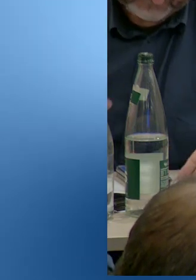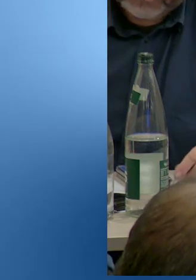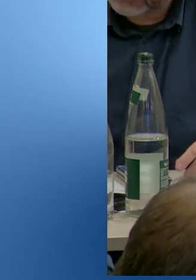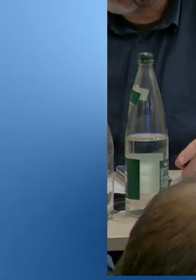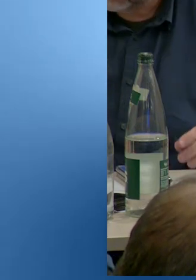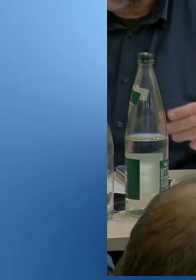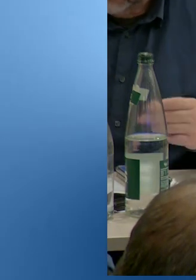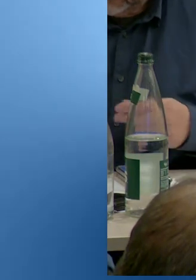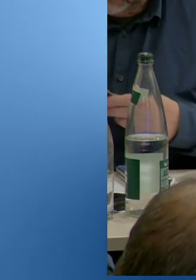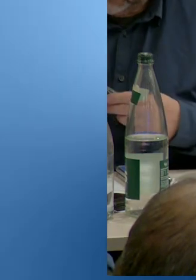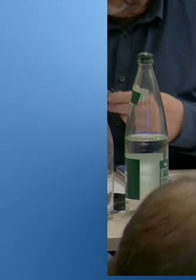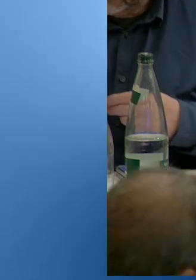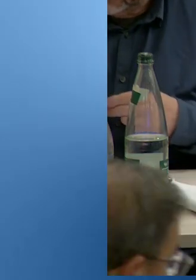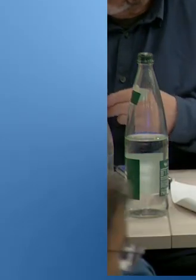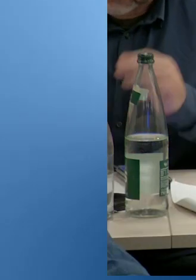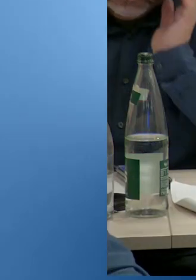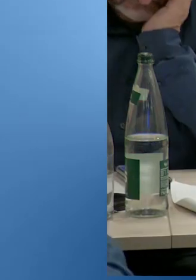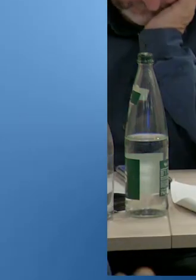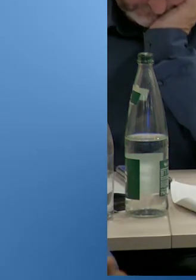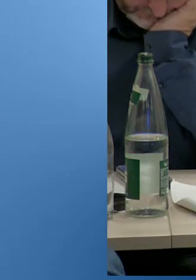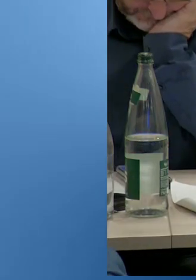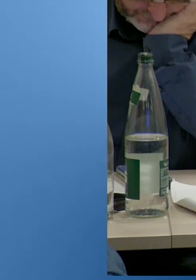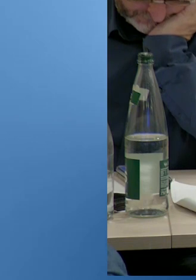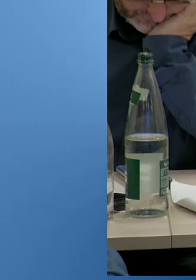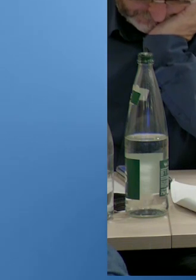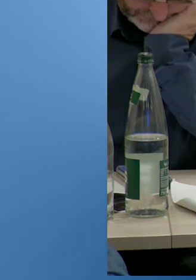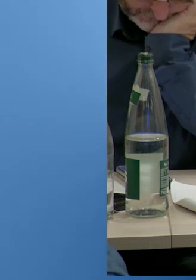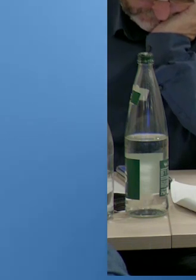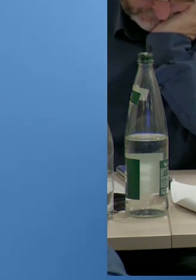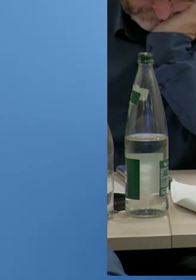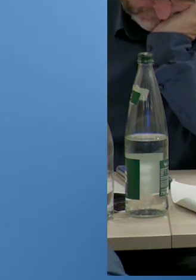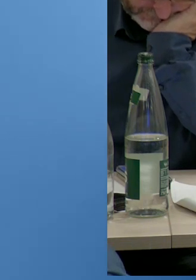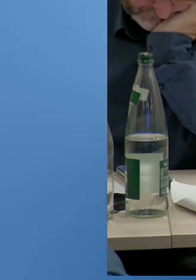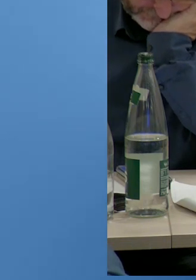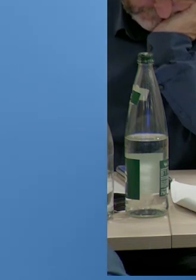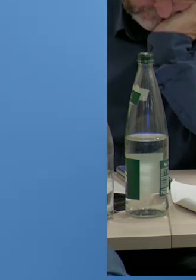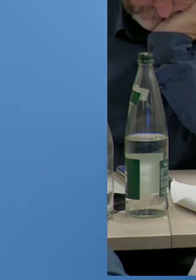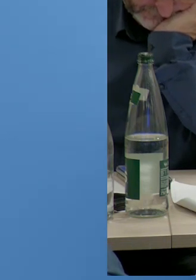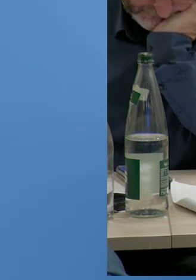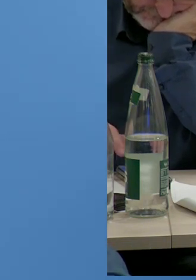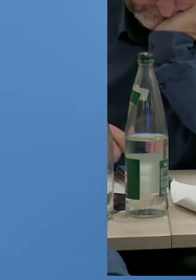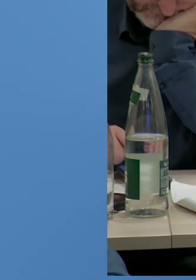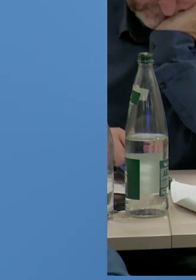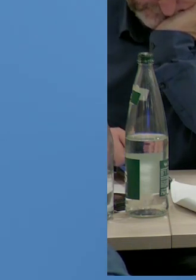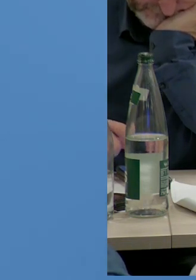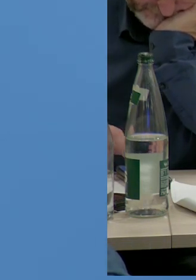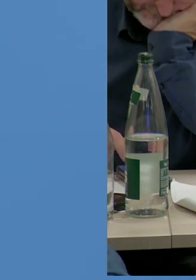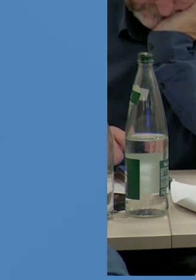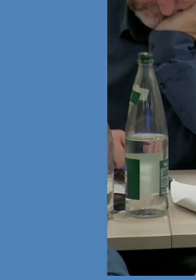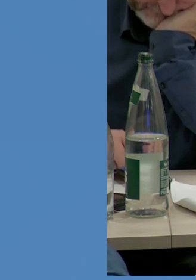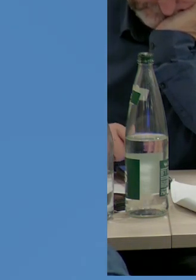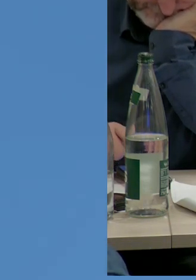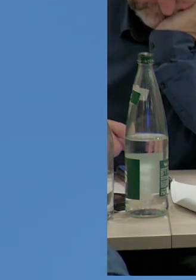de l'humain vous vous travaillez sur le bâtis en en occultant complètement les habitants donc ça ne